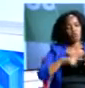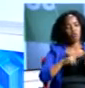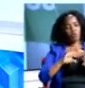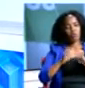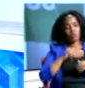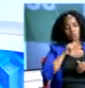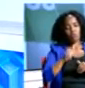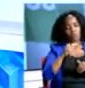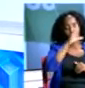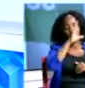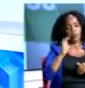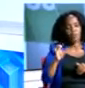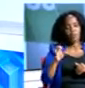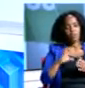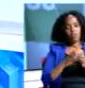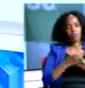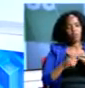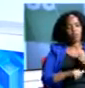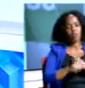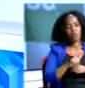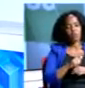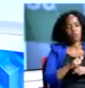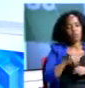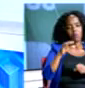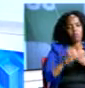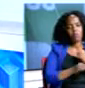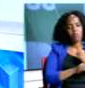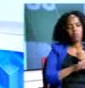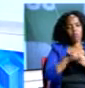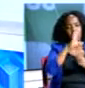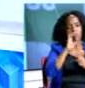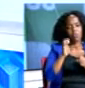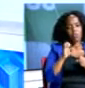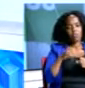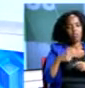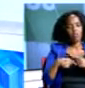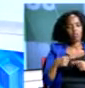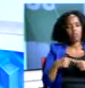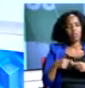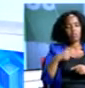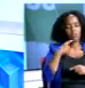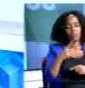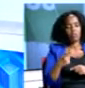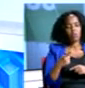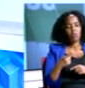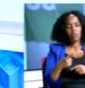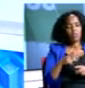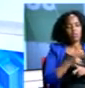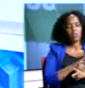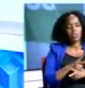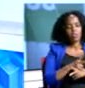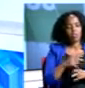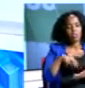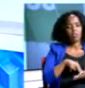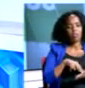jechuu miti. Afrikaatti maaliif kun hin mudanne? Biyyoonni Afrikaas biyyoota biraa deddeemaa jiru kan jedhuudhaaf egaa itti gaafatamaan